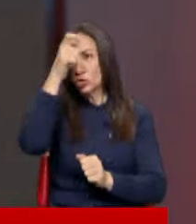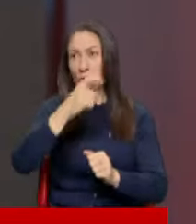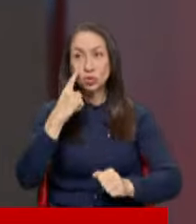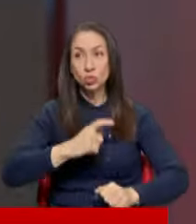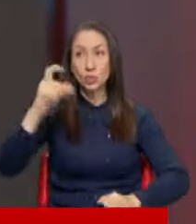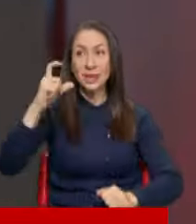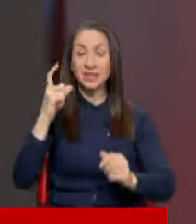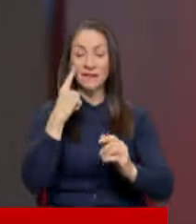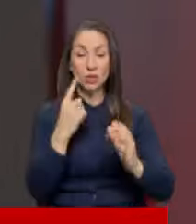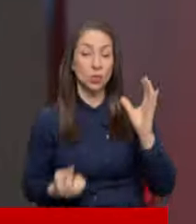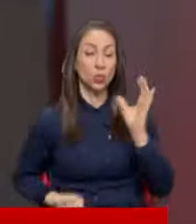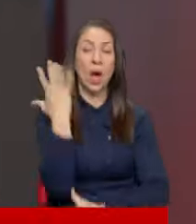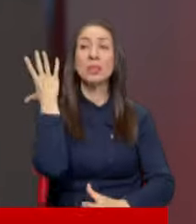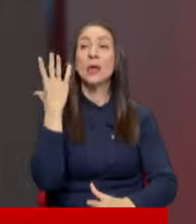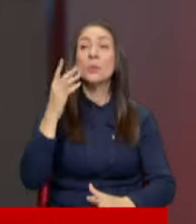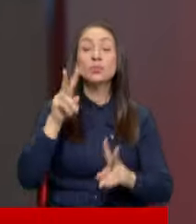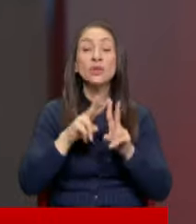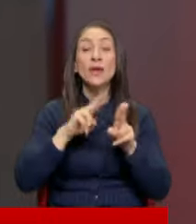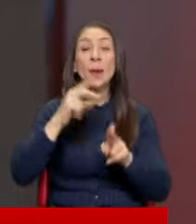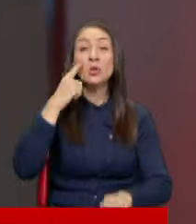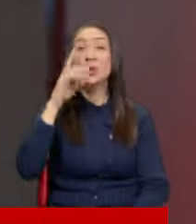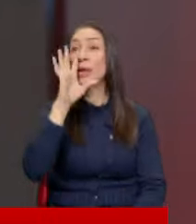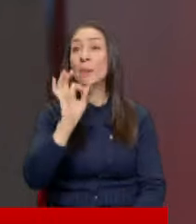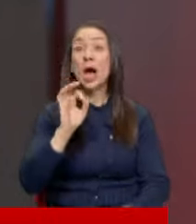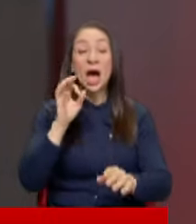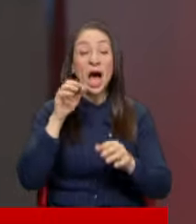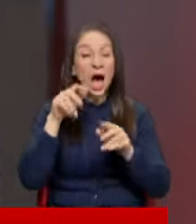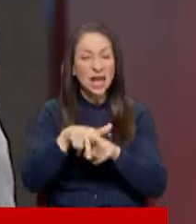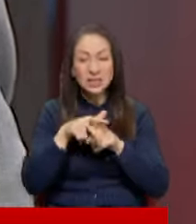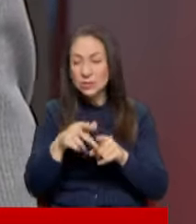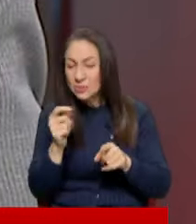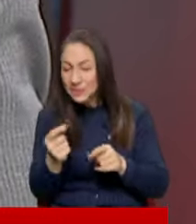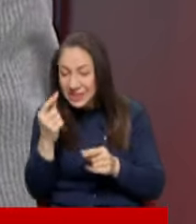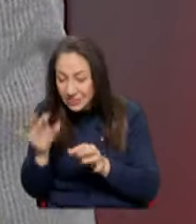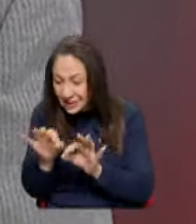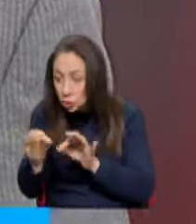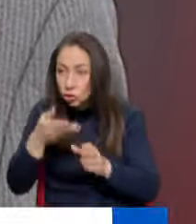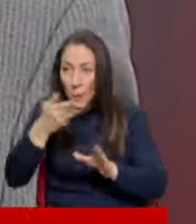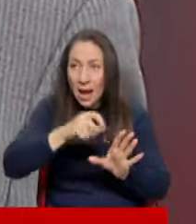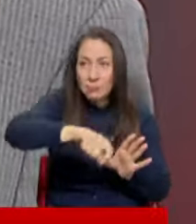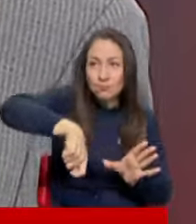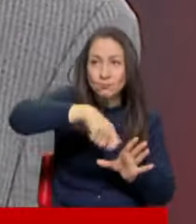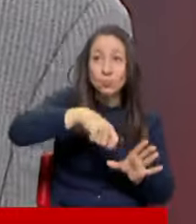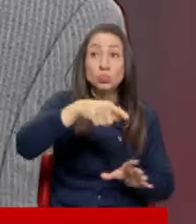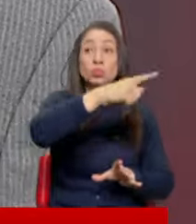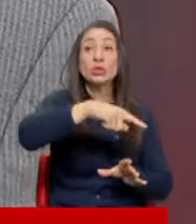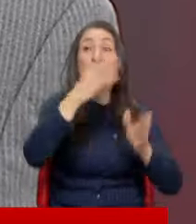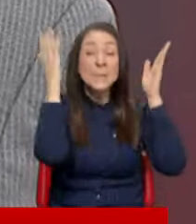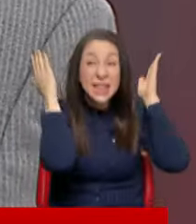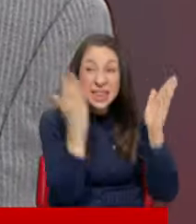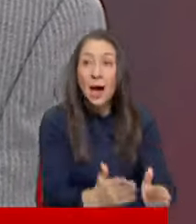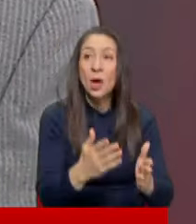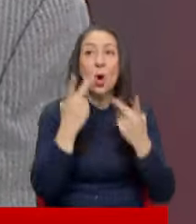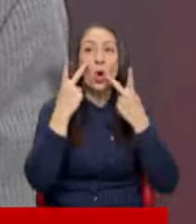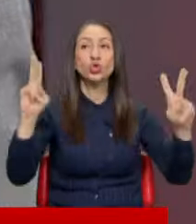Cumhuriyeti Devleti'ni kuran Mustafa Kemal Atatürk kim atın dışkısındaki arpayı temizleyip çorba yaparak bunlara bile dahi